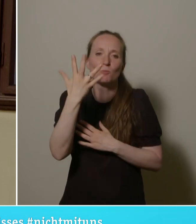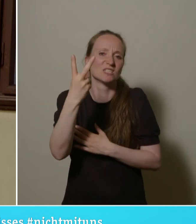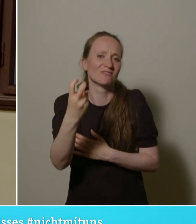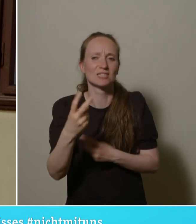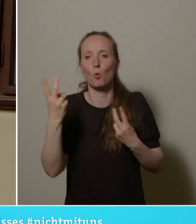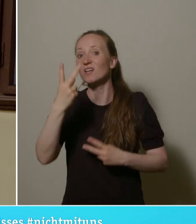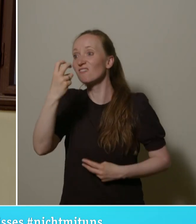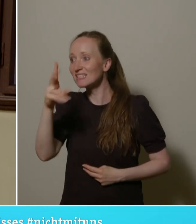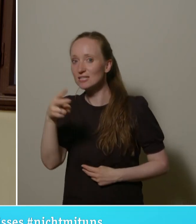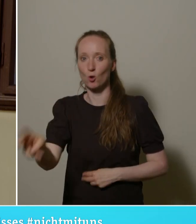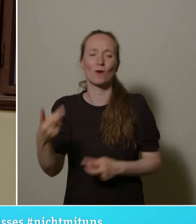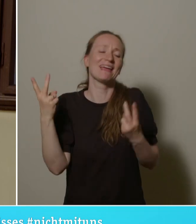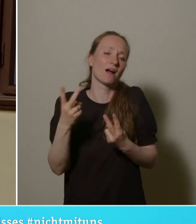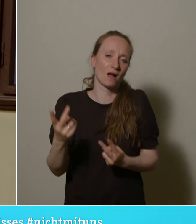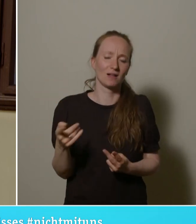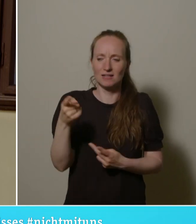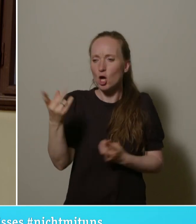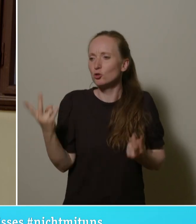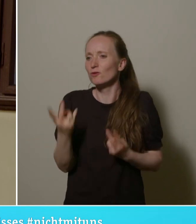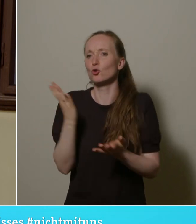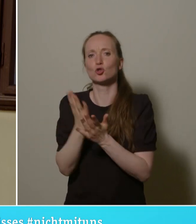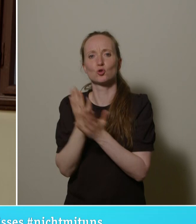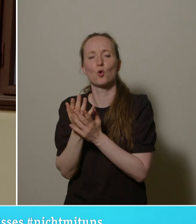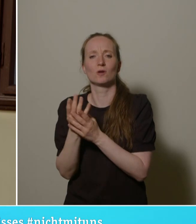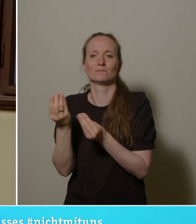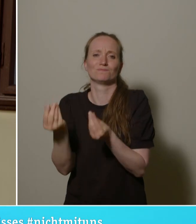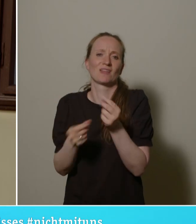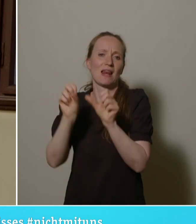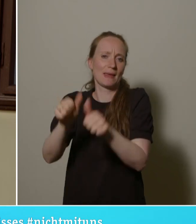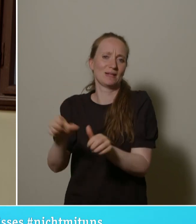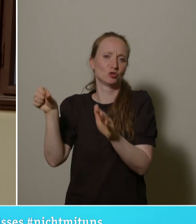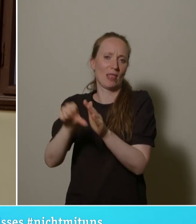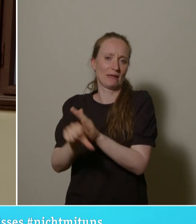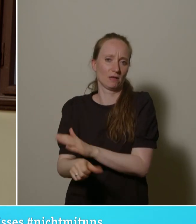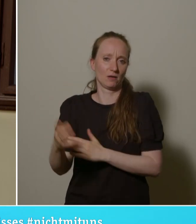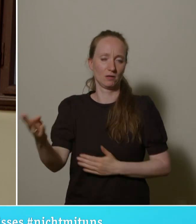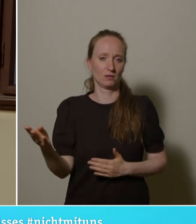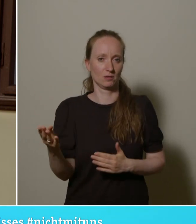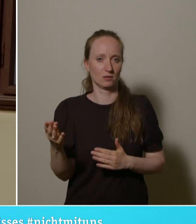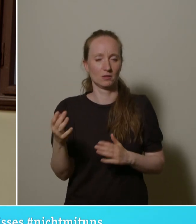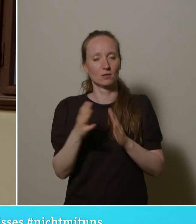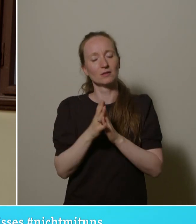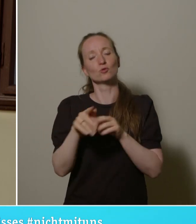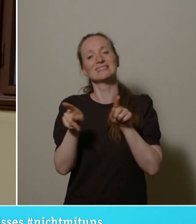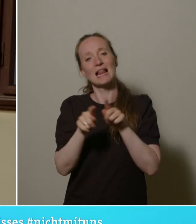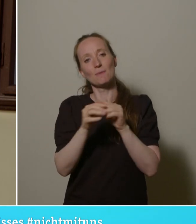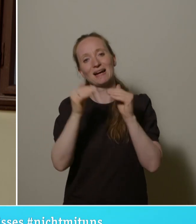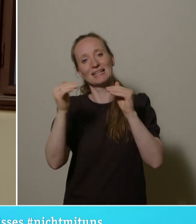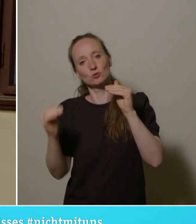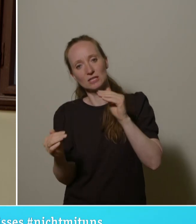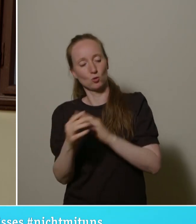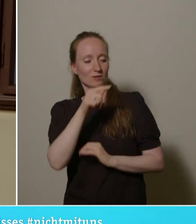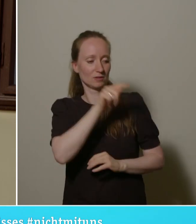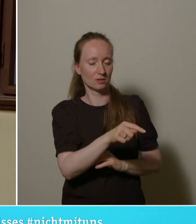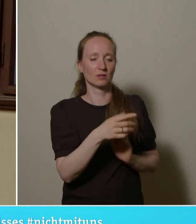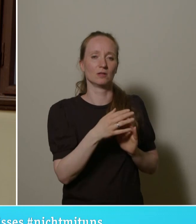sowieso schon schlechter geht als vielen anderen, ein Jena-Bonus-Ticket schaffen, wo dieselbe Reduzierung 15 Euro enthalten ist